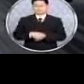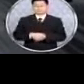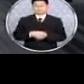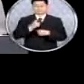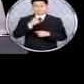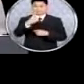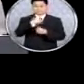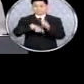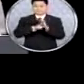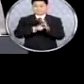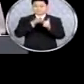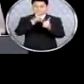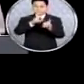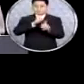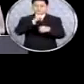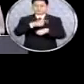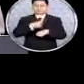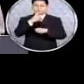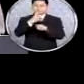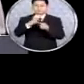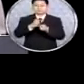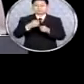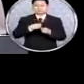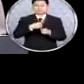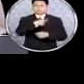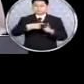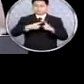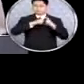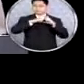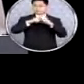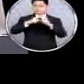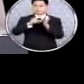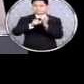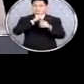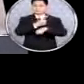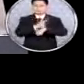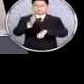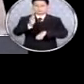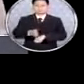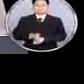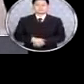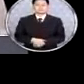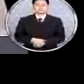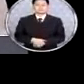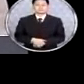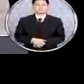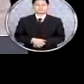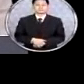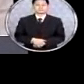表发问的时间是40秒，每位参选人回答的时间是1分30秒。